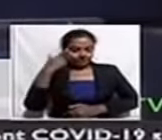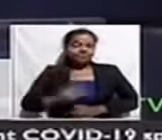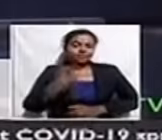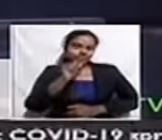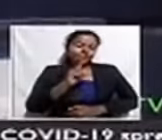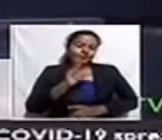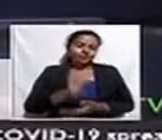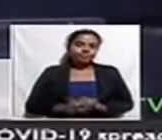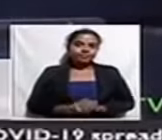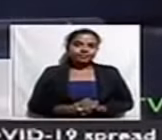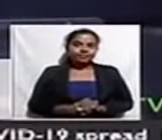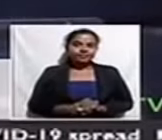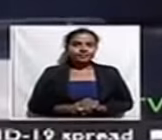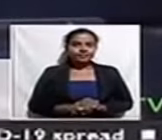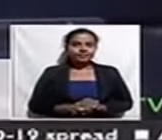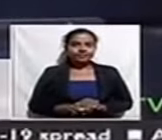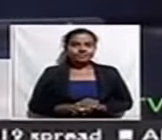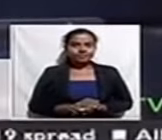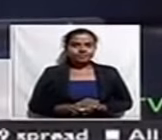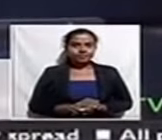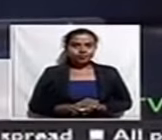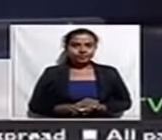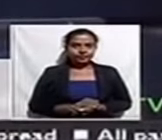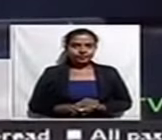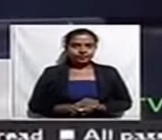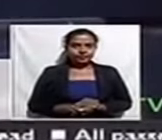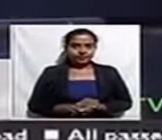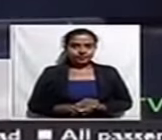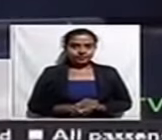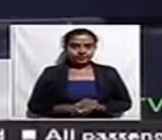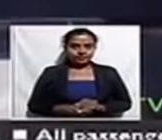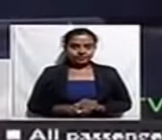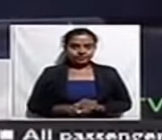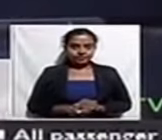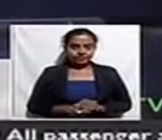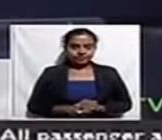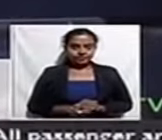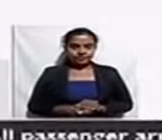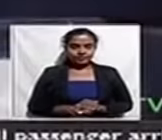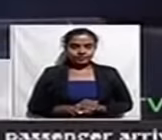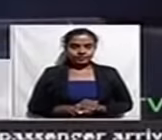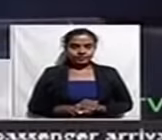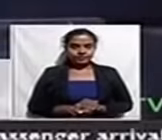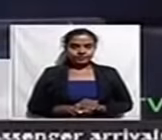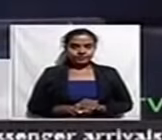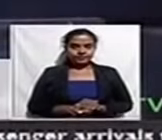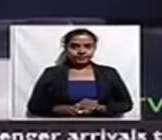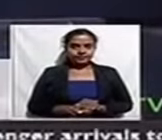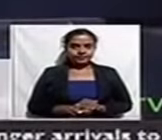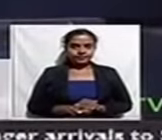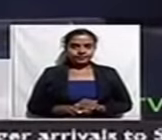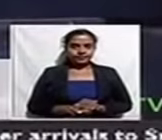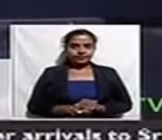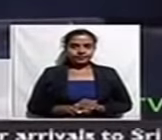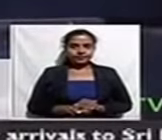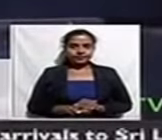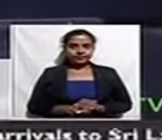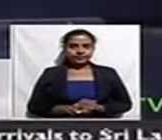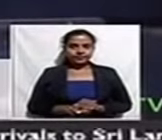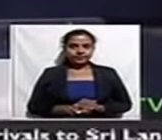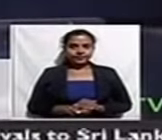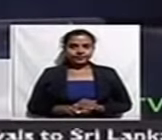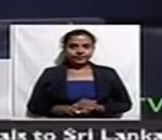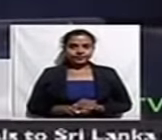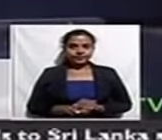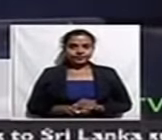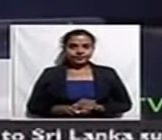ඔබට ස්තුතිවන්ත වෙනවා චයින හබර් එක නෙවෙයි ඔබතුමා මෙන්න මෙතන අගමැතිතුමගෙන් අහන්න මෙන්න මෙතෙන්ට ගිහිල්ලා හවස එනවා ඡන්ද දෙන්න ගරු නියෝජක Ask your Prime